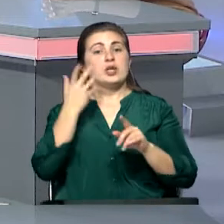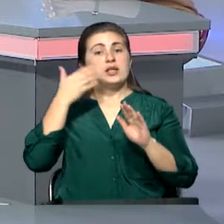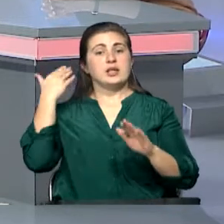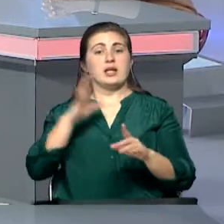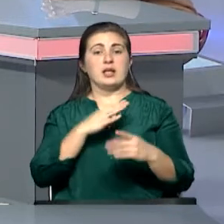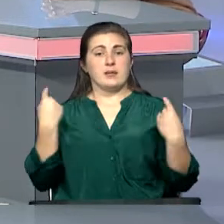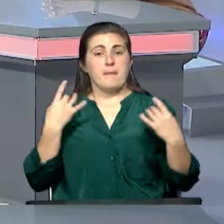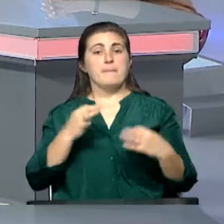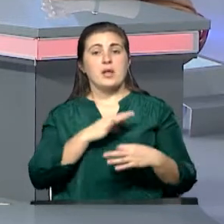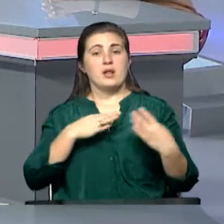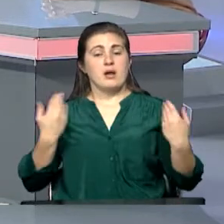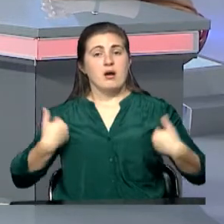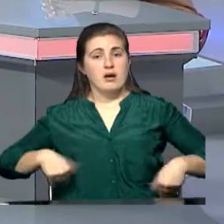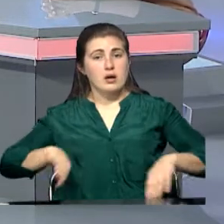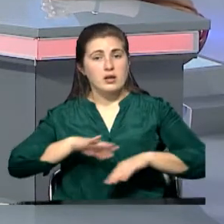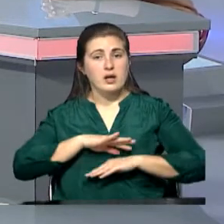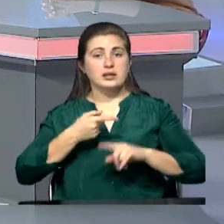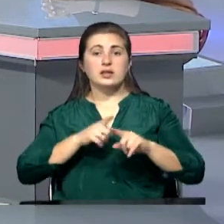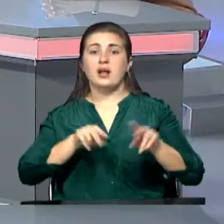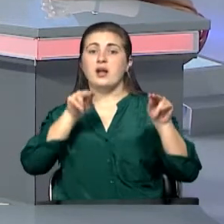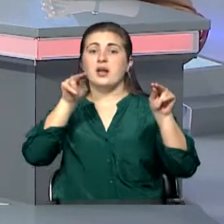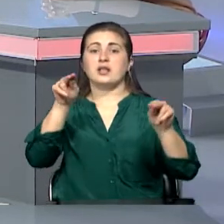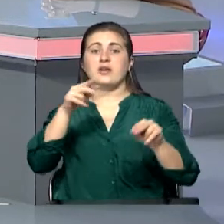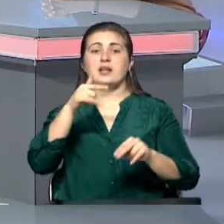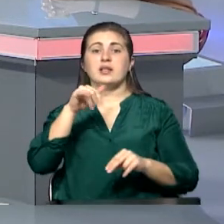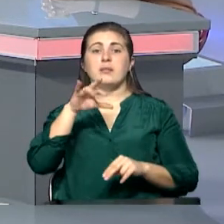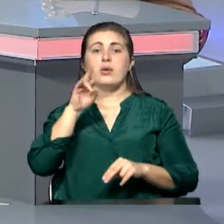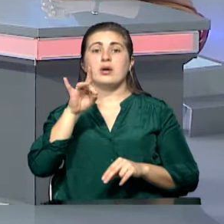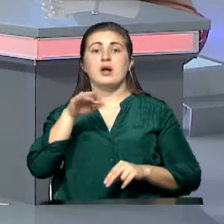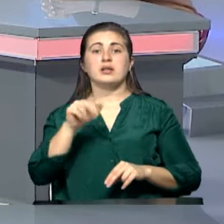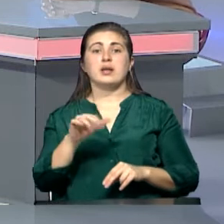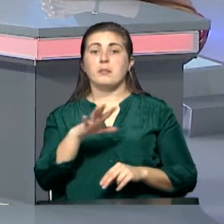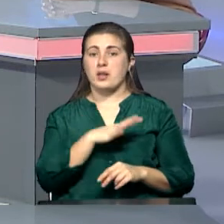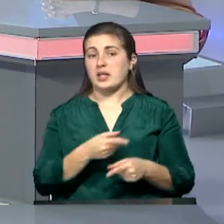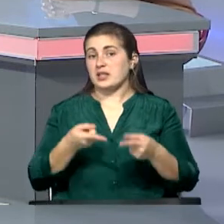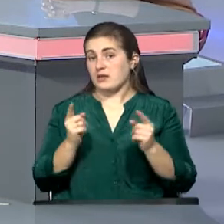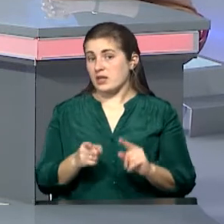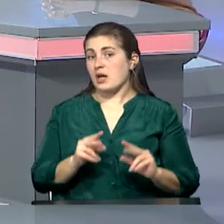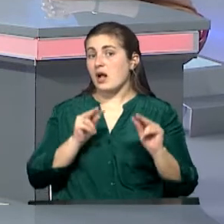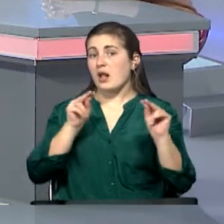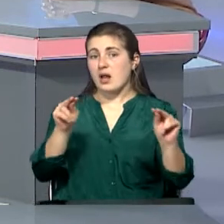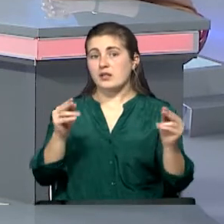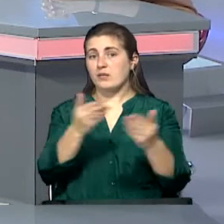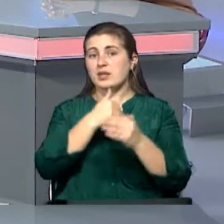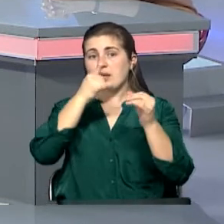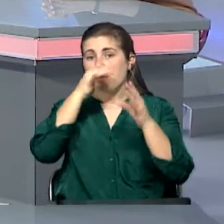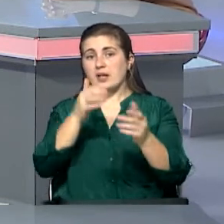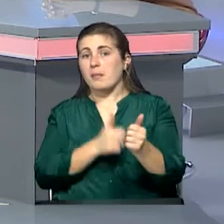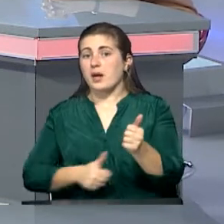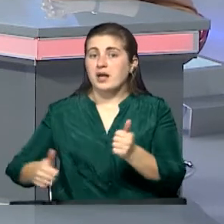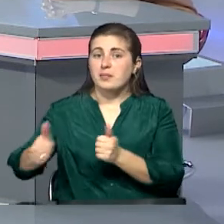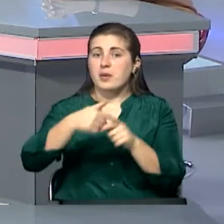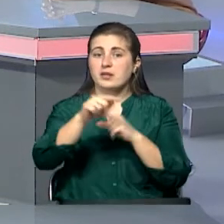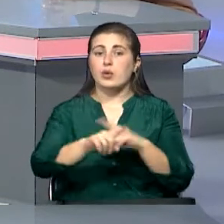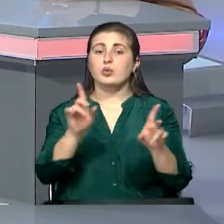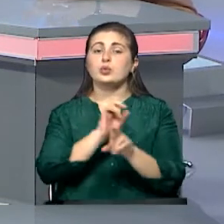белый халат, и тогда клятва Гиппократа, она была... Действительно, клятва, и мы не могли проехать мимо того, кто